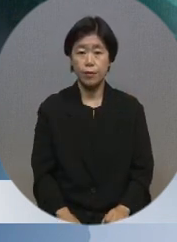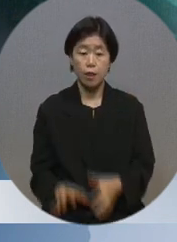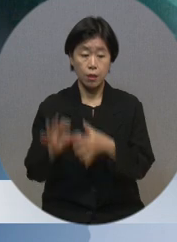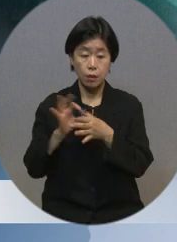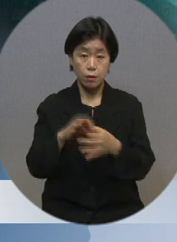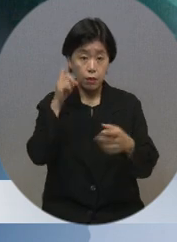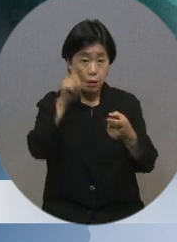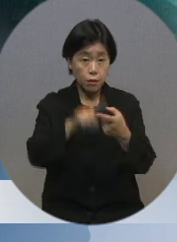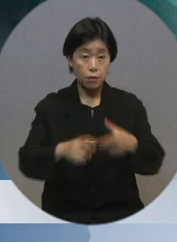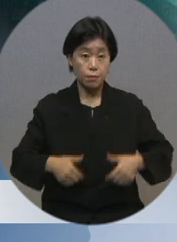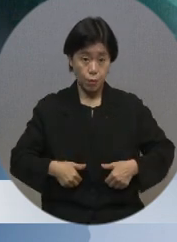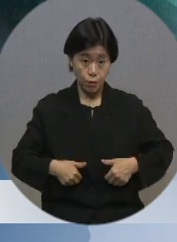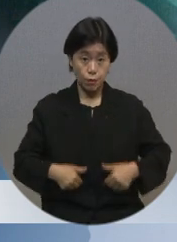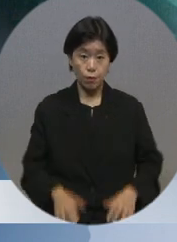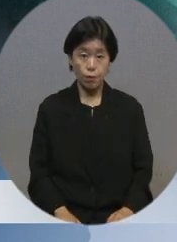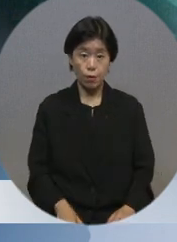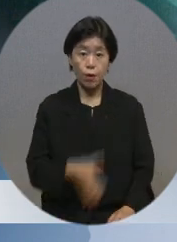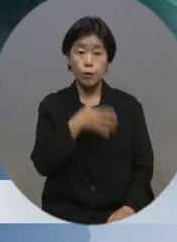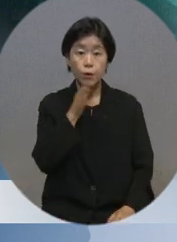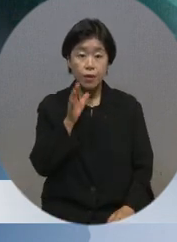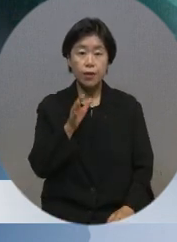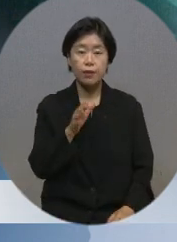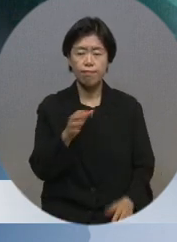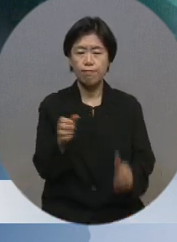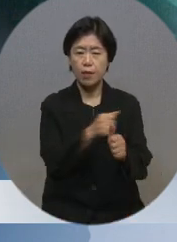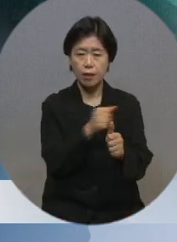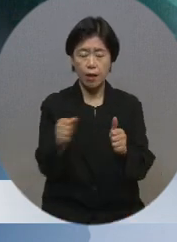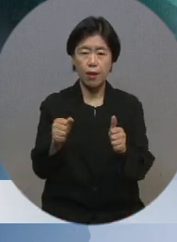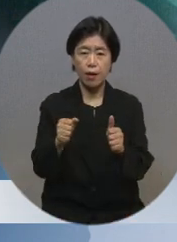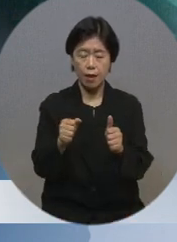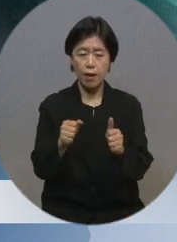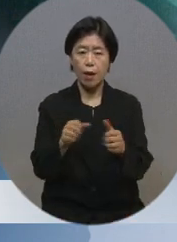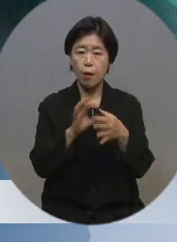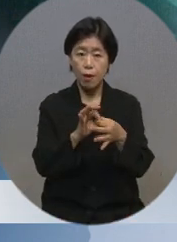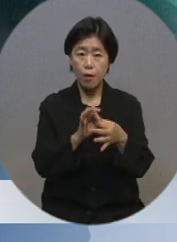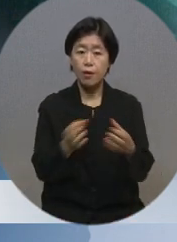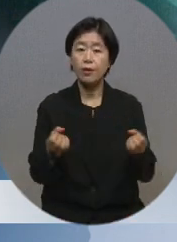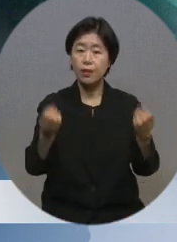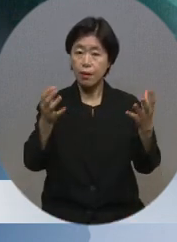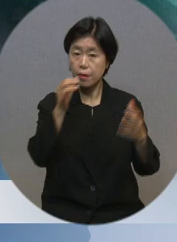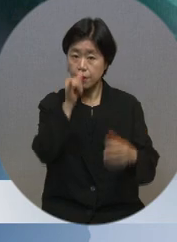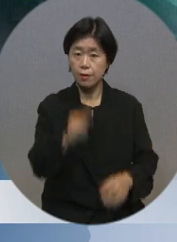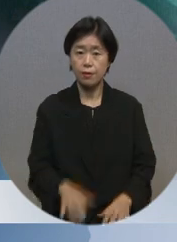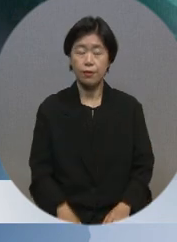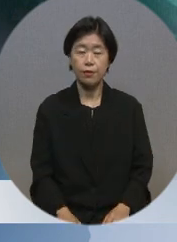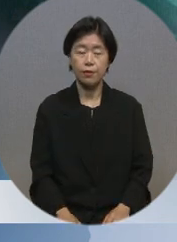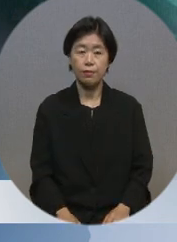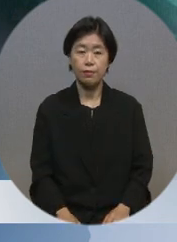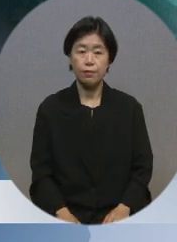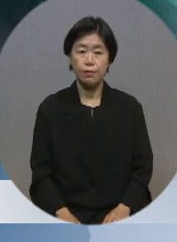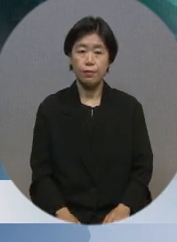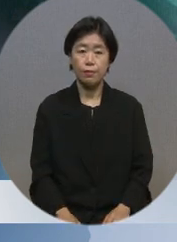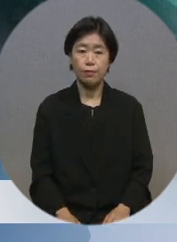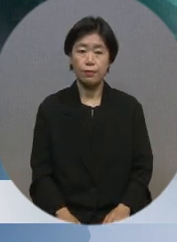관심이 요구되는 가운데 노인학대 예방의 날 기념식이 열렸습니다. 박태진 기자입니다.